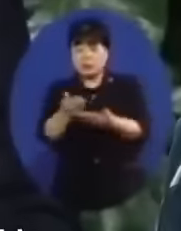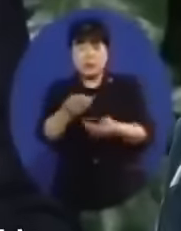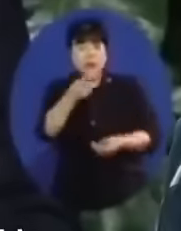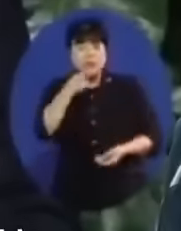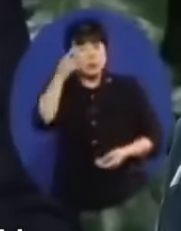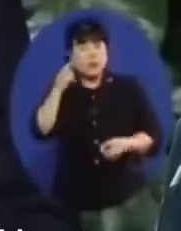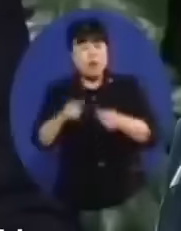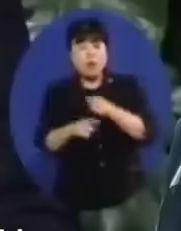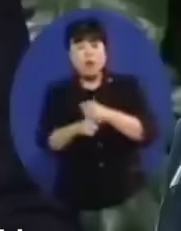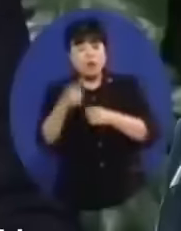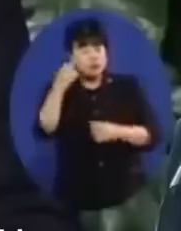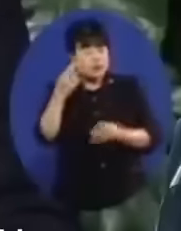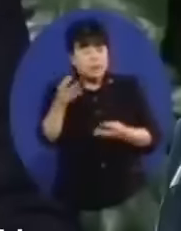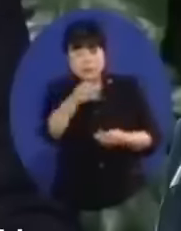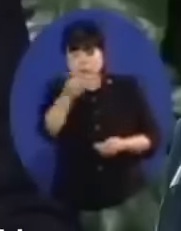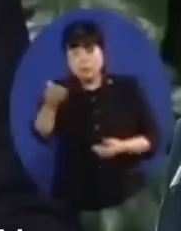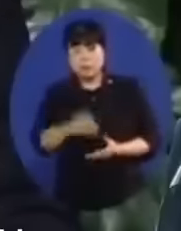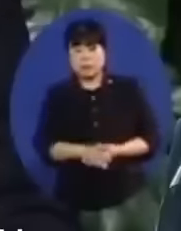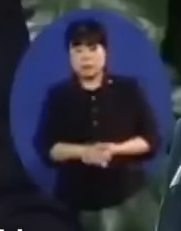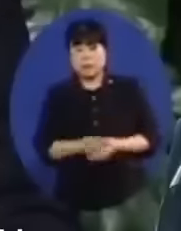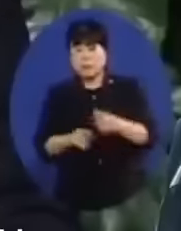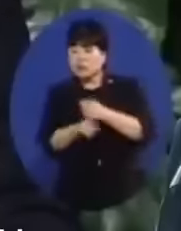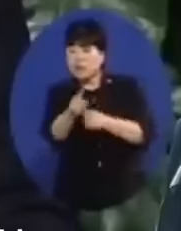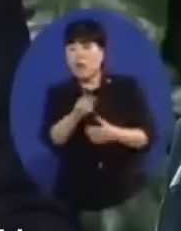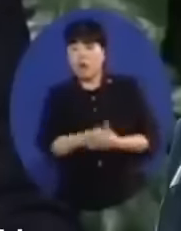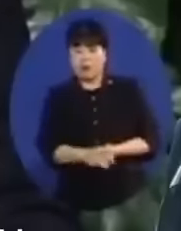않느냐고 묻는 사람이 많습니다. 그것은